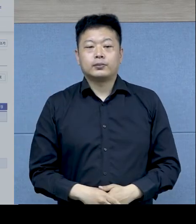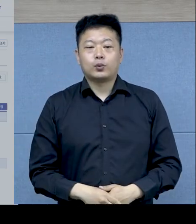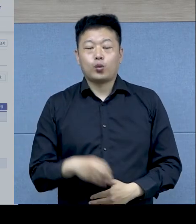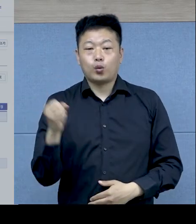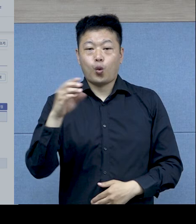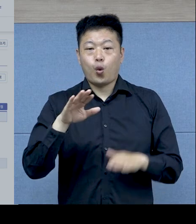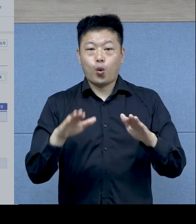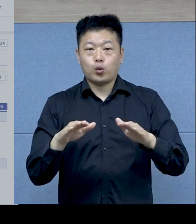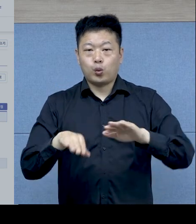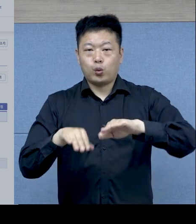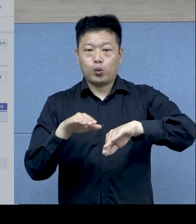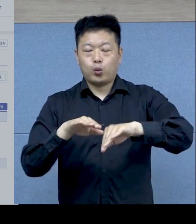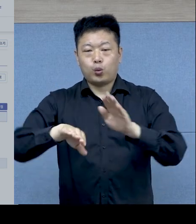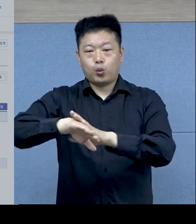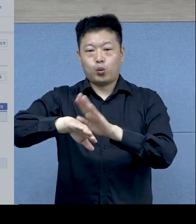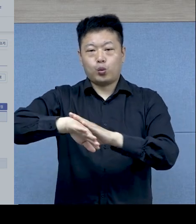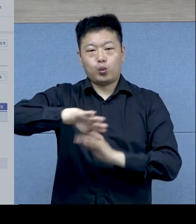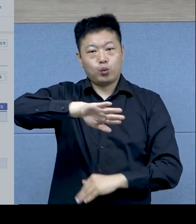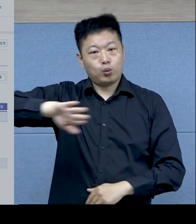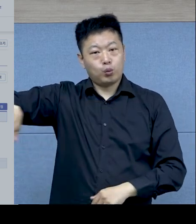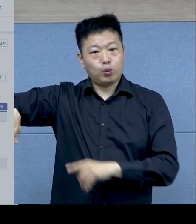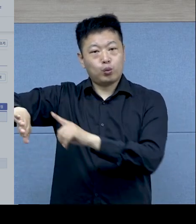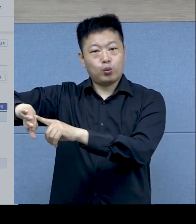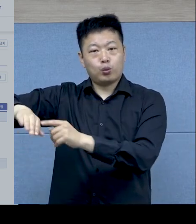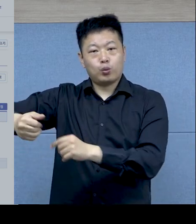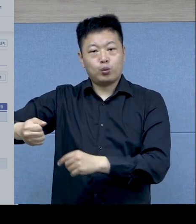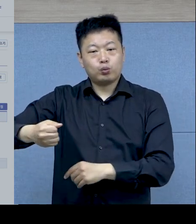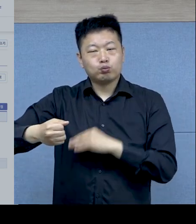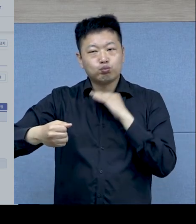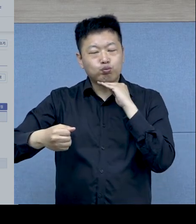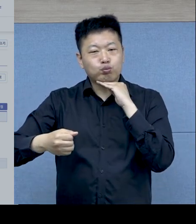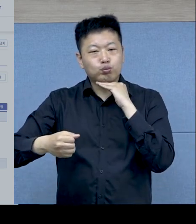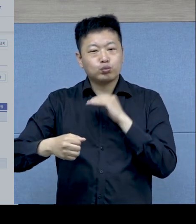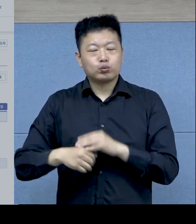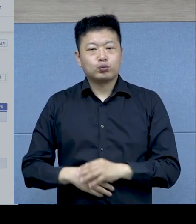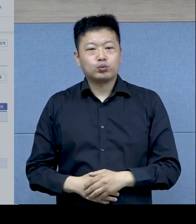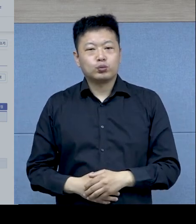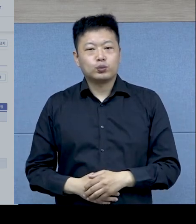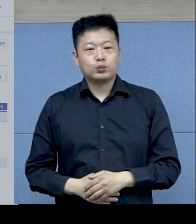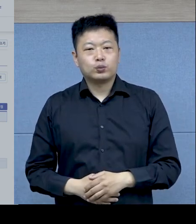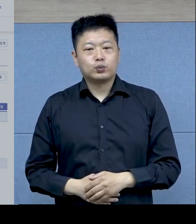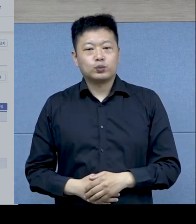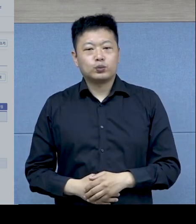그리고 여기 오른쪽에 있는